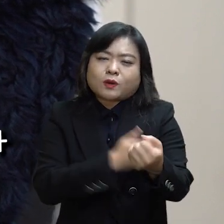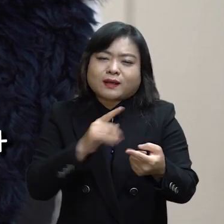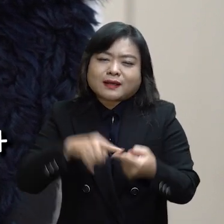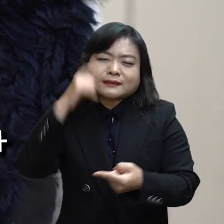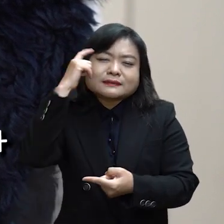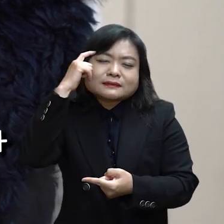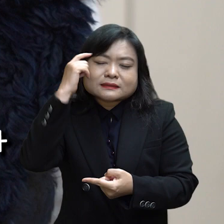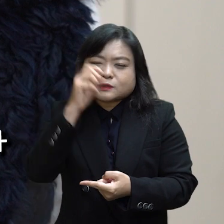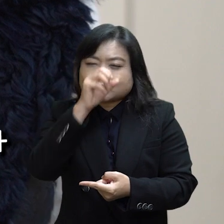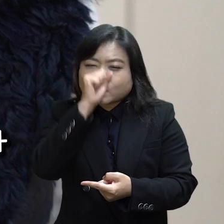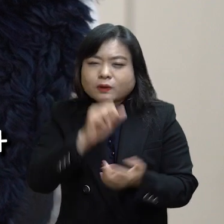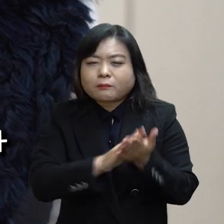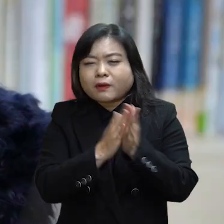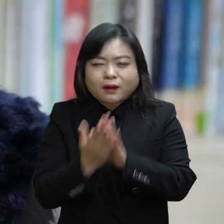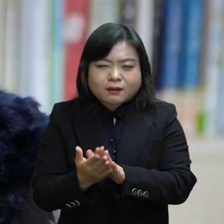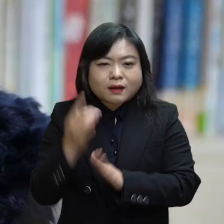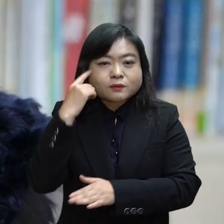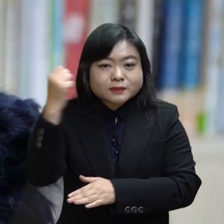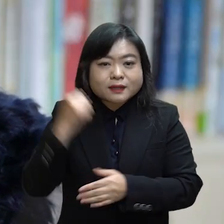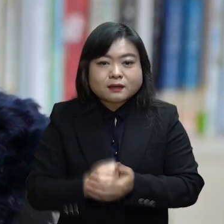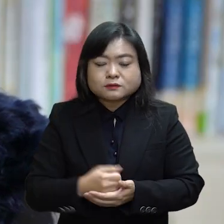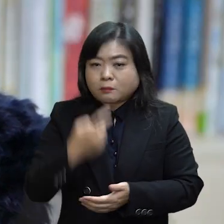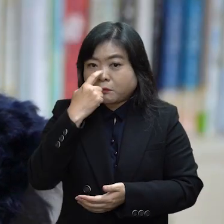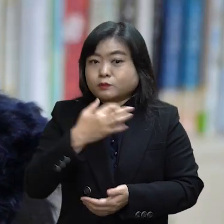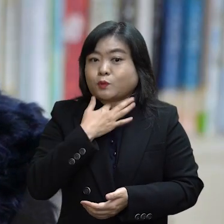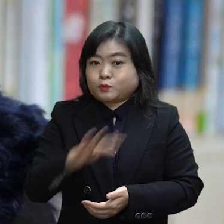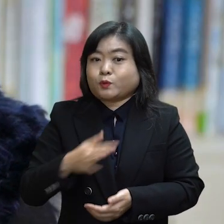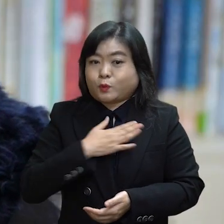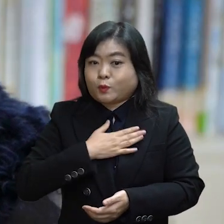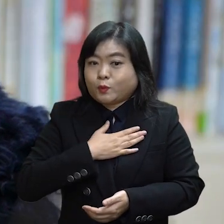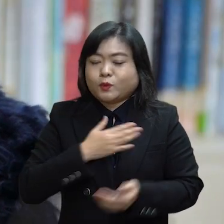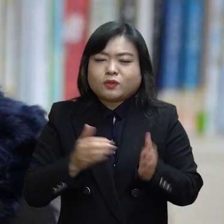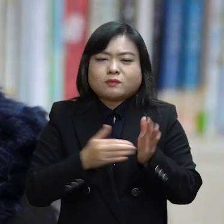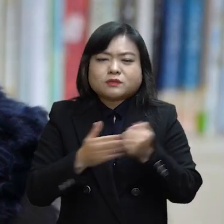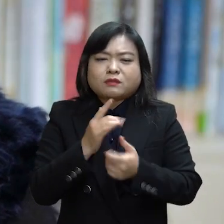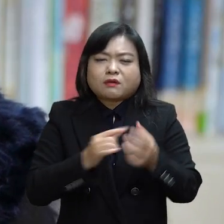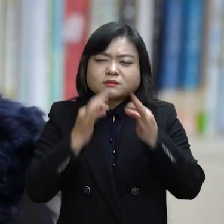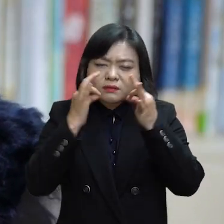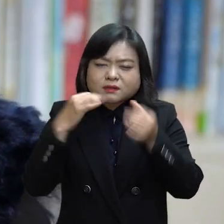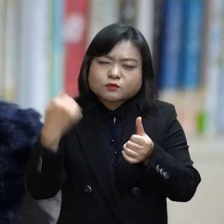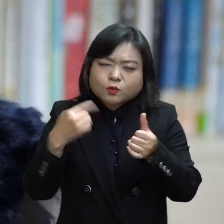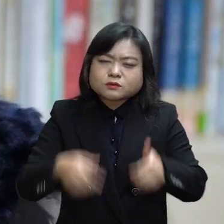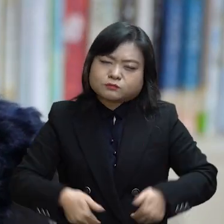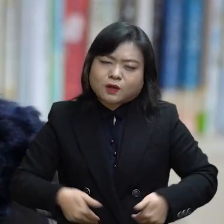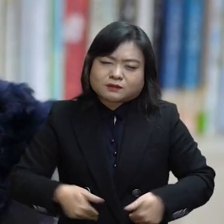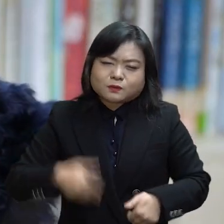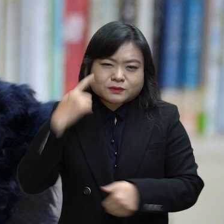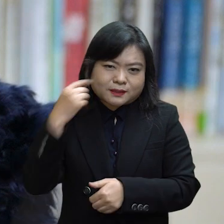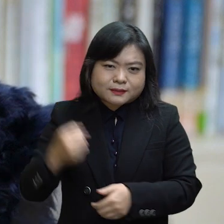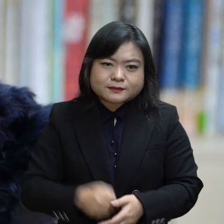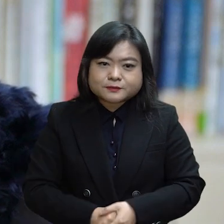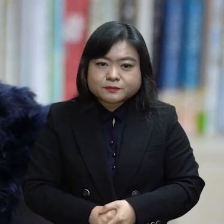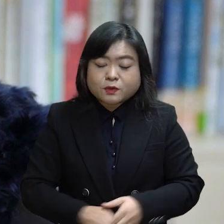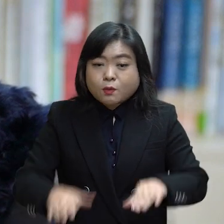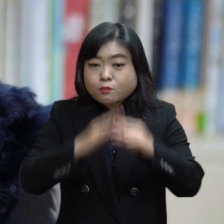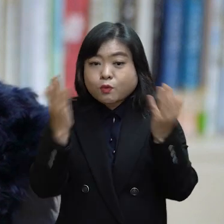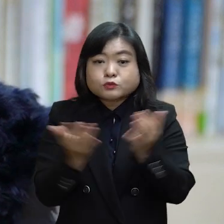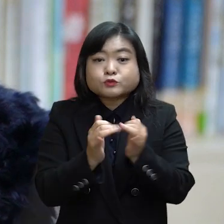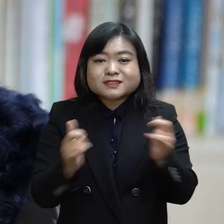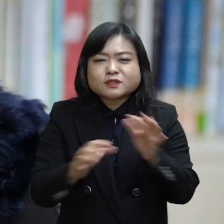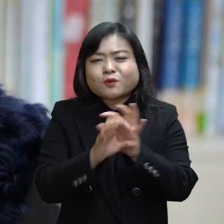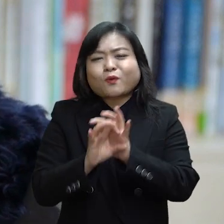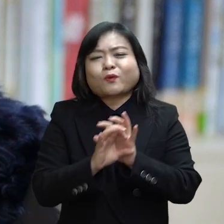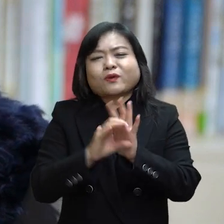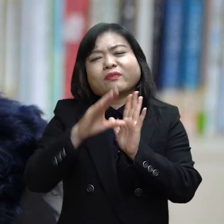인식이 좀 나아지지 않을까 하는 생각이 듭니다. 배워본 적 없습니다. 그래서 더 절실하게 필요하다는 생각이 듭니다. 모든 분들이 다 이